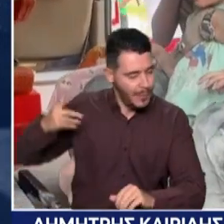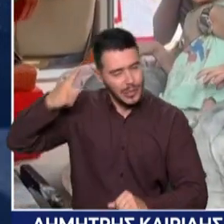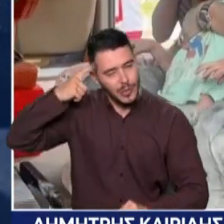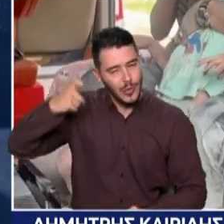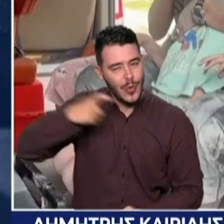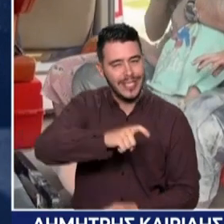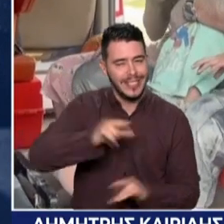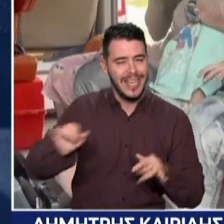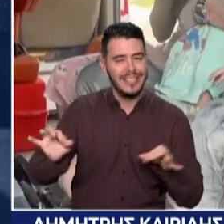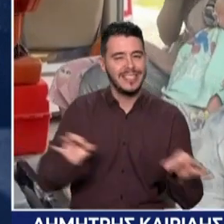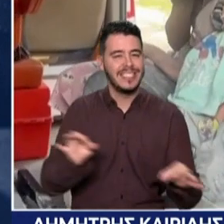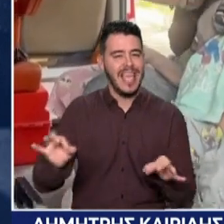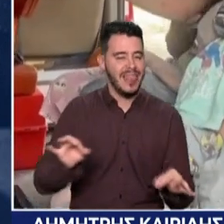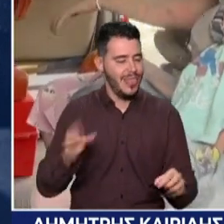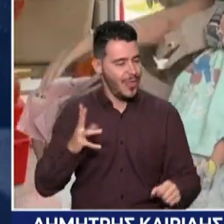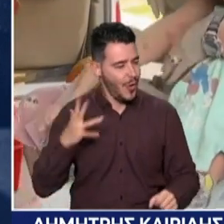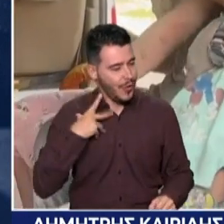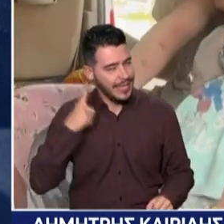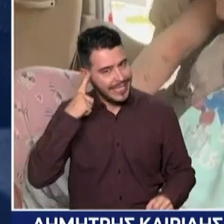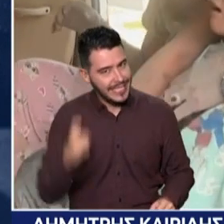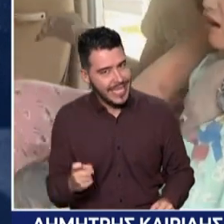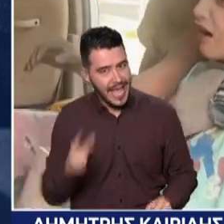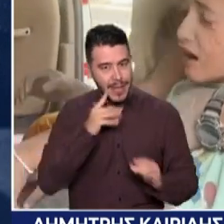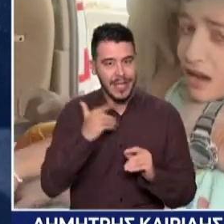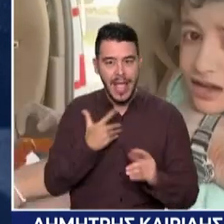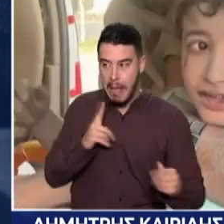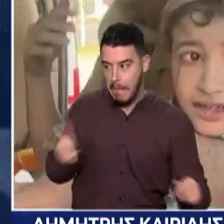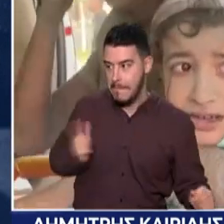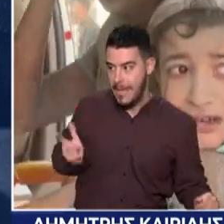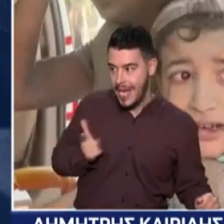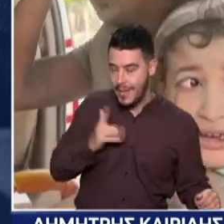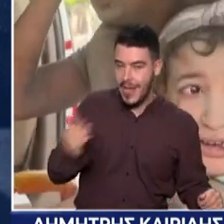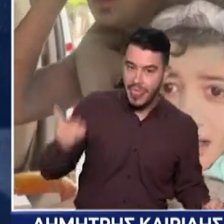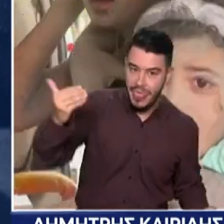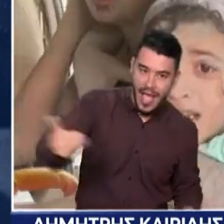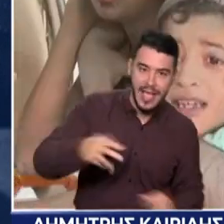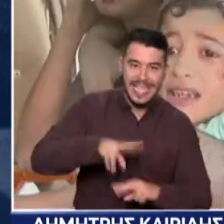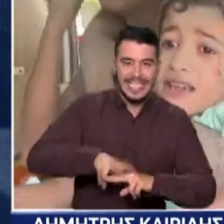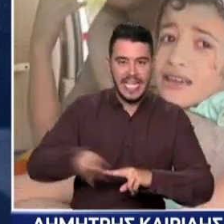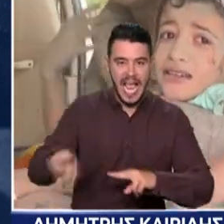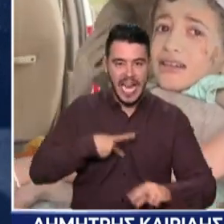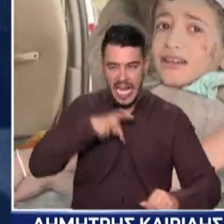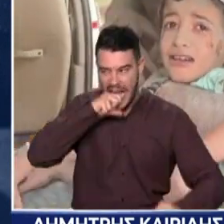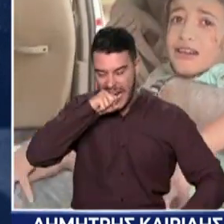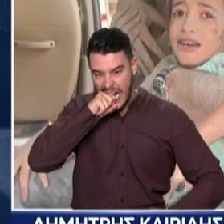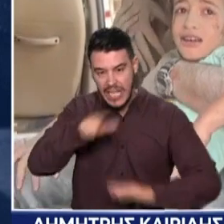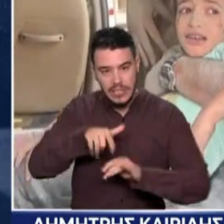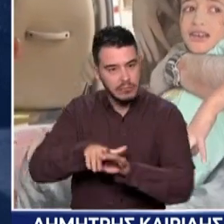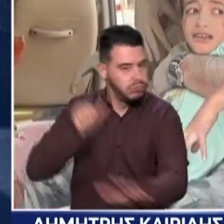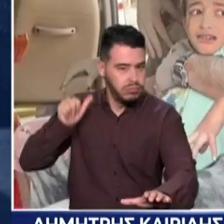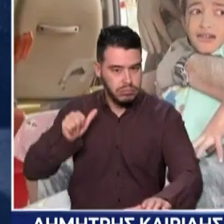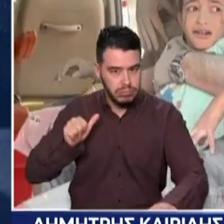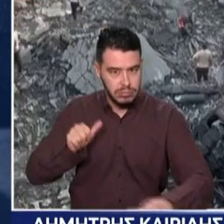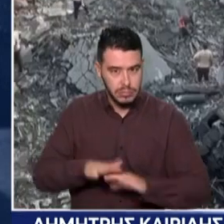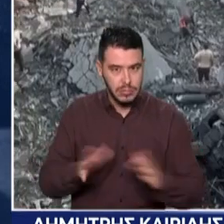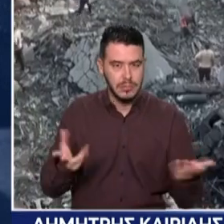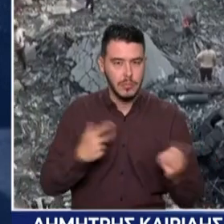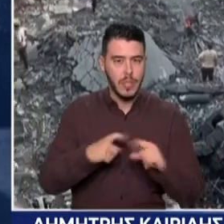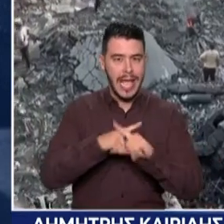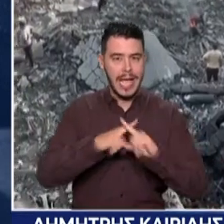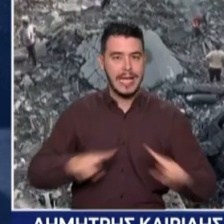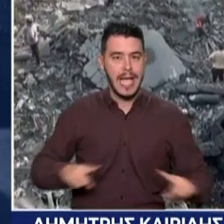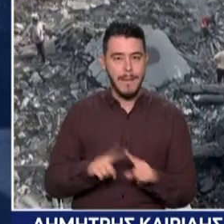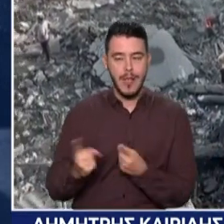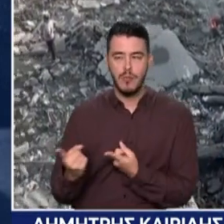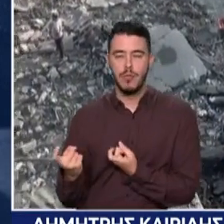ότι καταλάβαινε ότι θα υπάρξει. Το επαιδείο, κύριε Υπουργέ, είναι προφανές ότι η Χαμάς επαιδείωκε τη